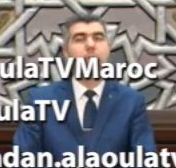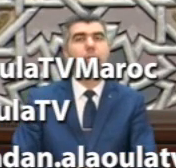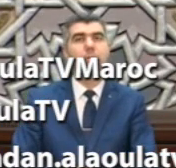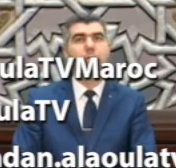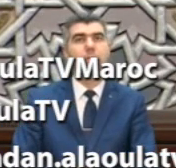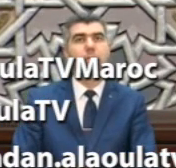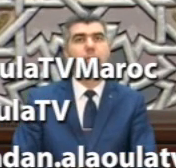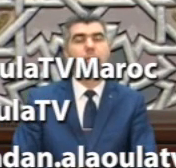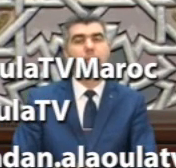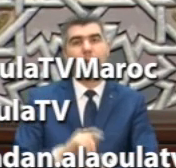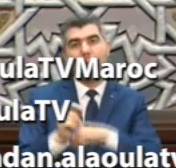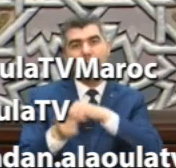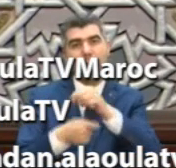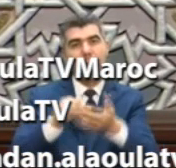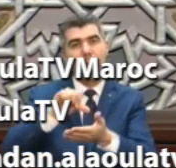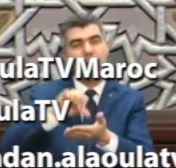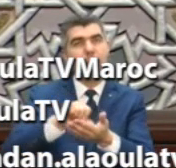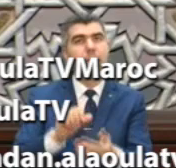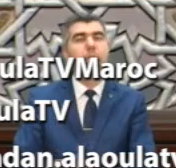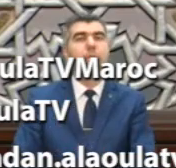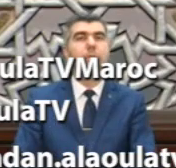عن فريق الحركه.